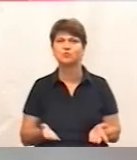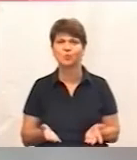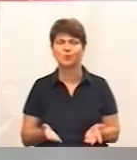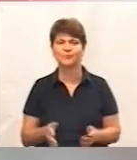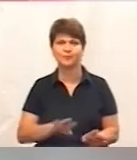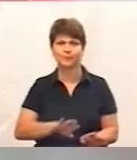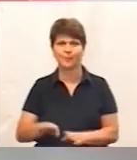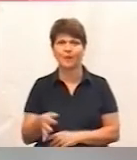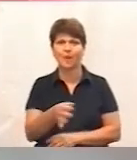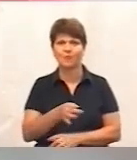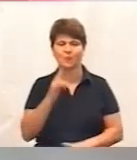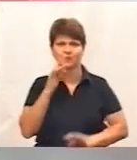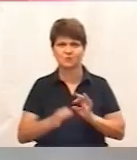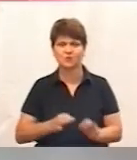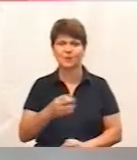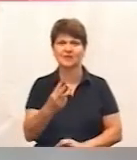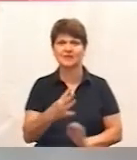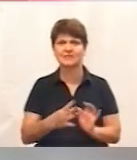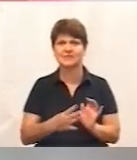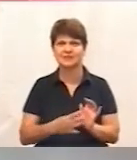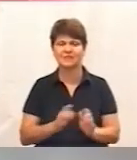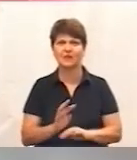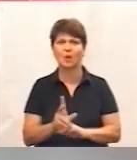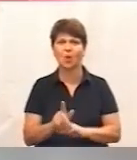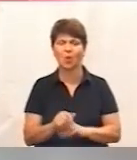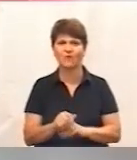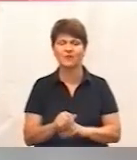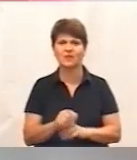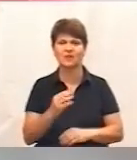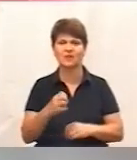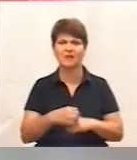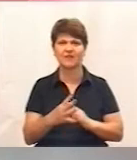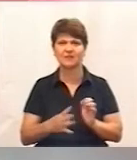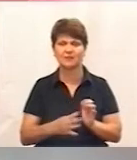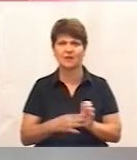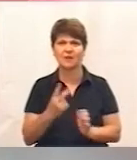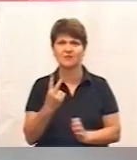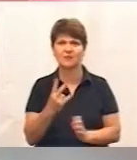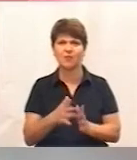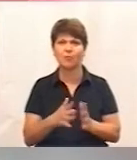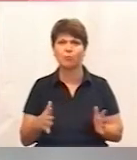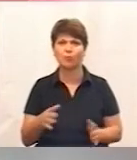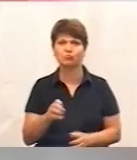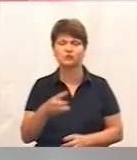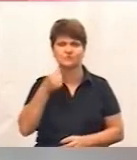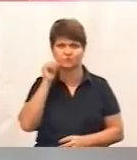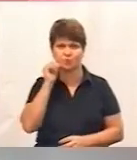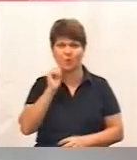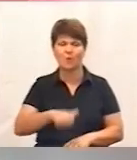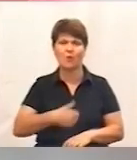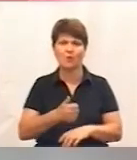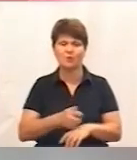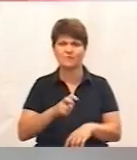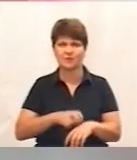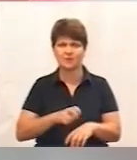В області за добу 39 нових випадків COVID-19 – це на 20 більше, ніж учора. За словами головної державної